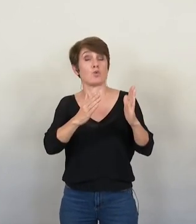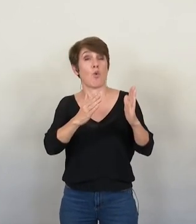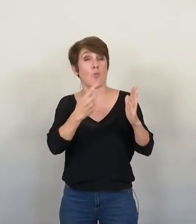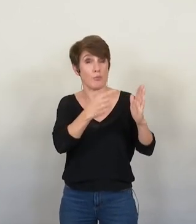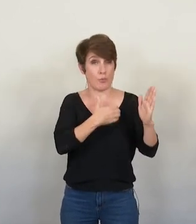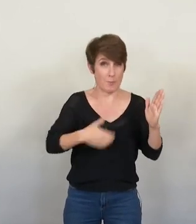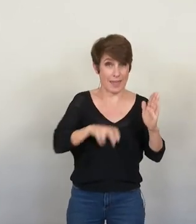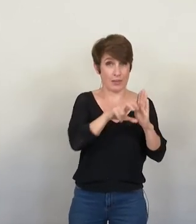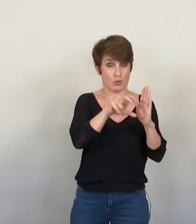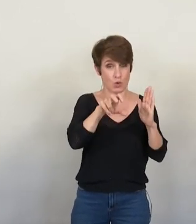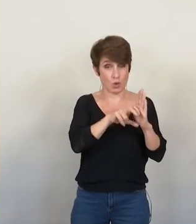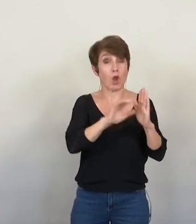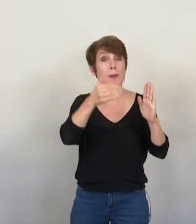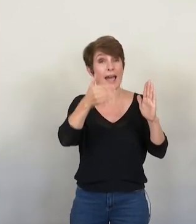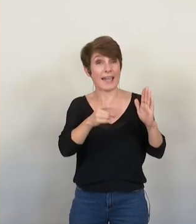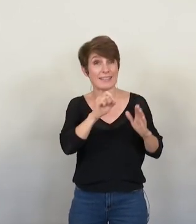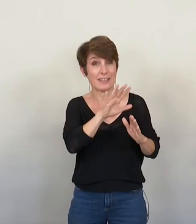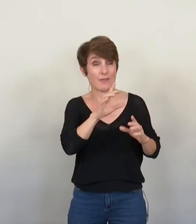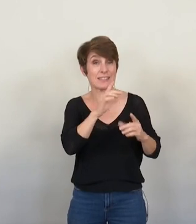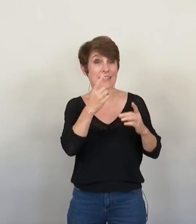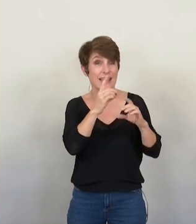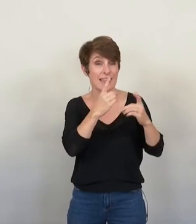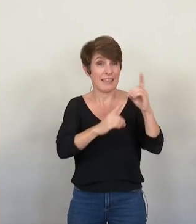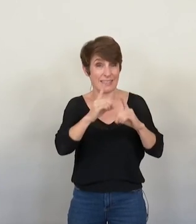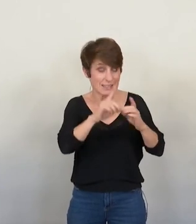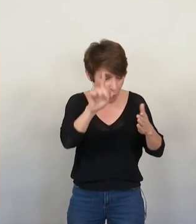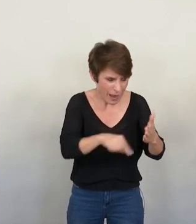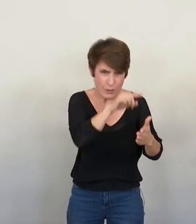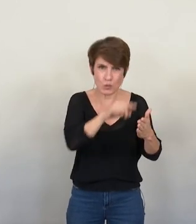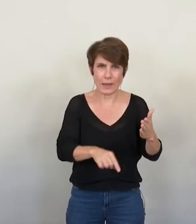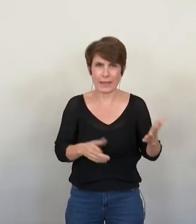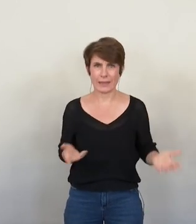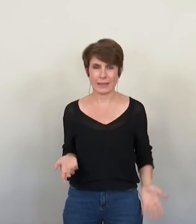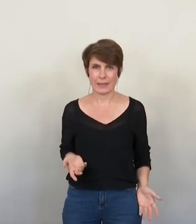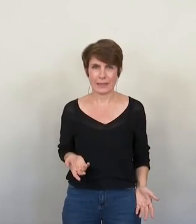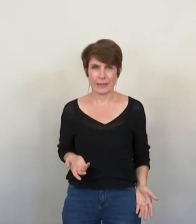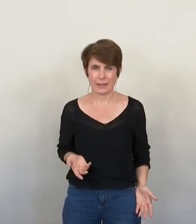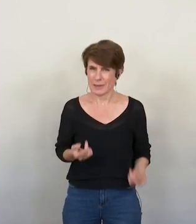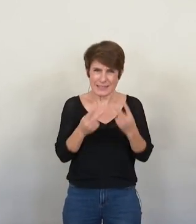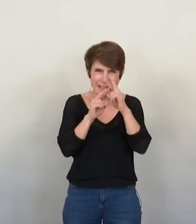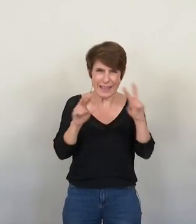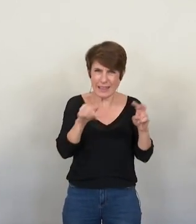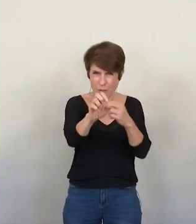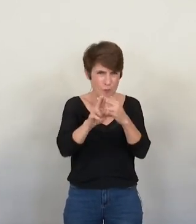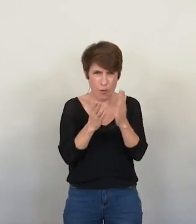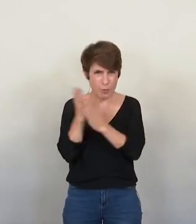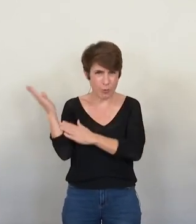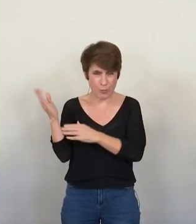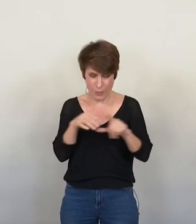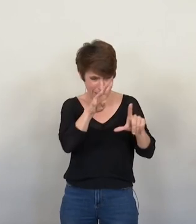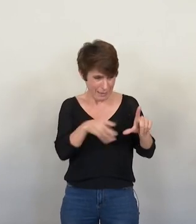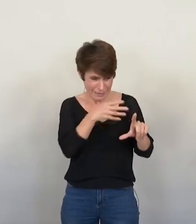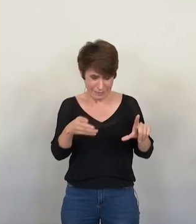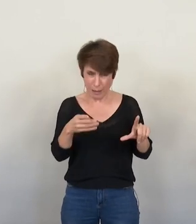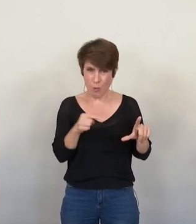grenobble d'abroger l'arrêté du 2512 ça n'a rien à voir avec le fond je suis désolé mais c'est pas ce qui est écrit dans le tableau et c'est